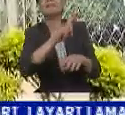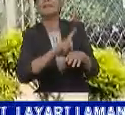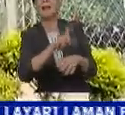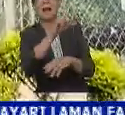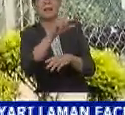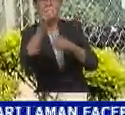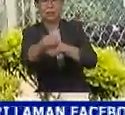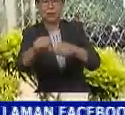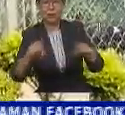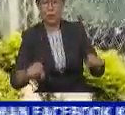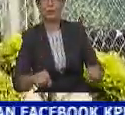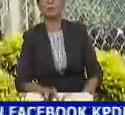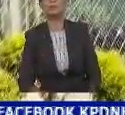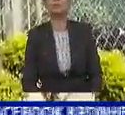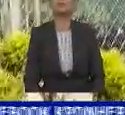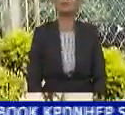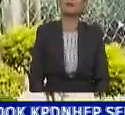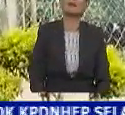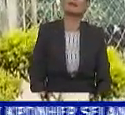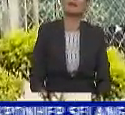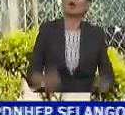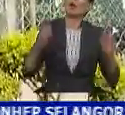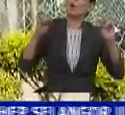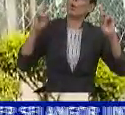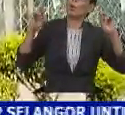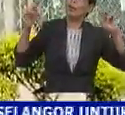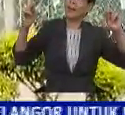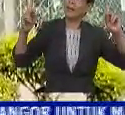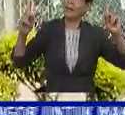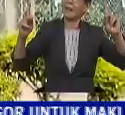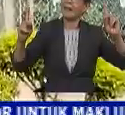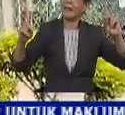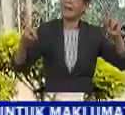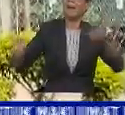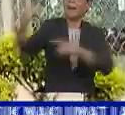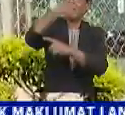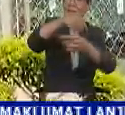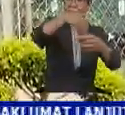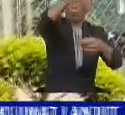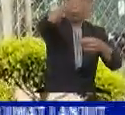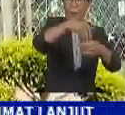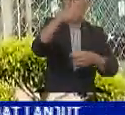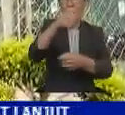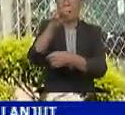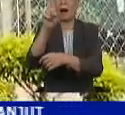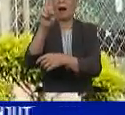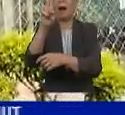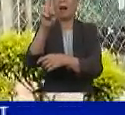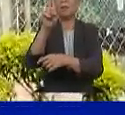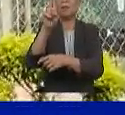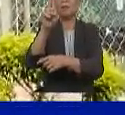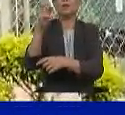studio utama Oke Suasana Hari mengundi pagi pilihanraya prn